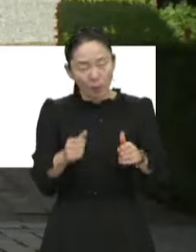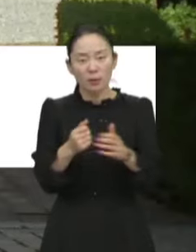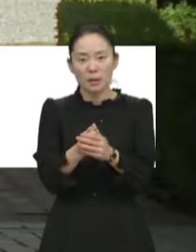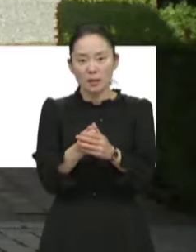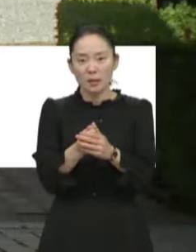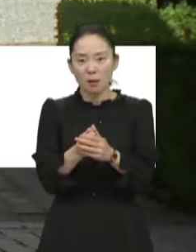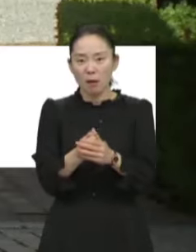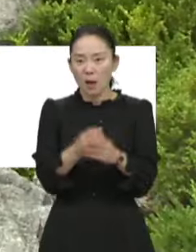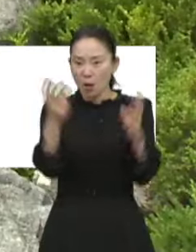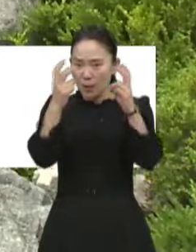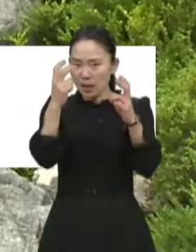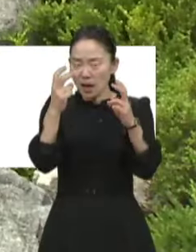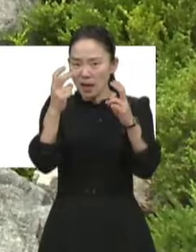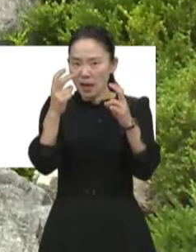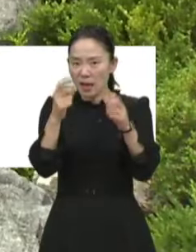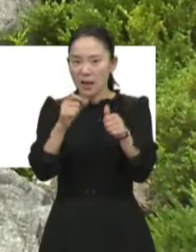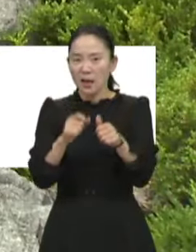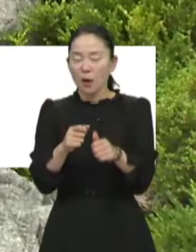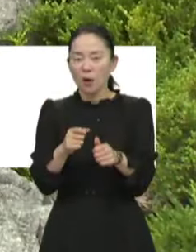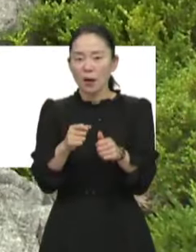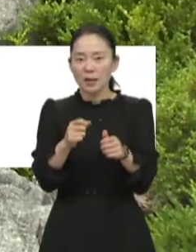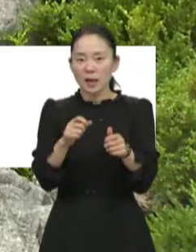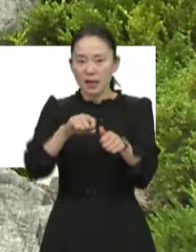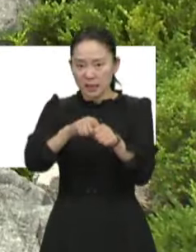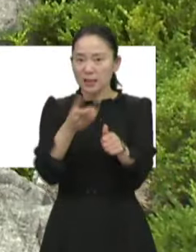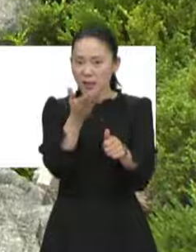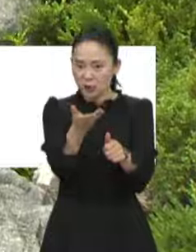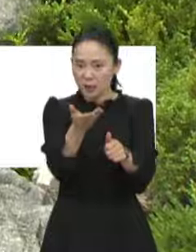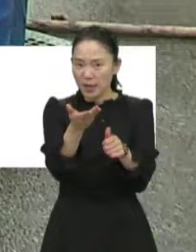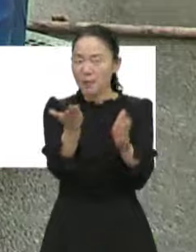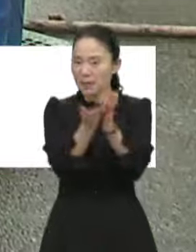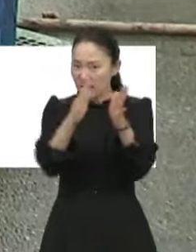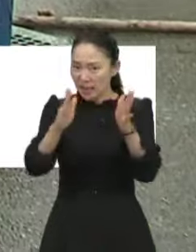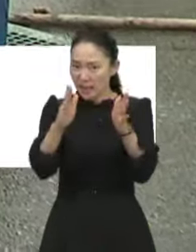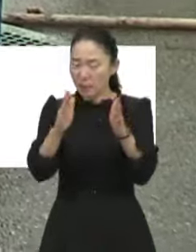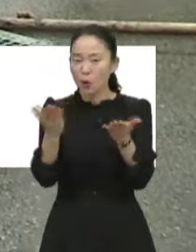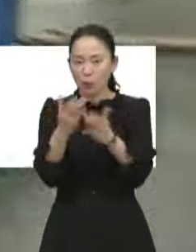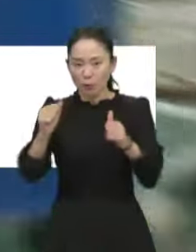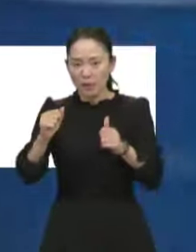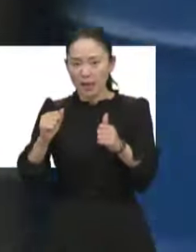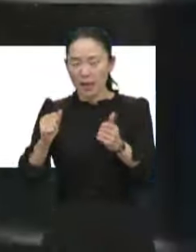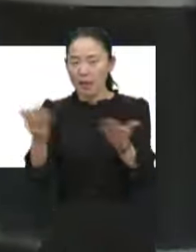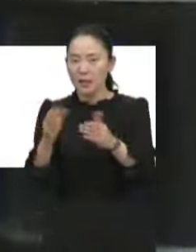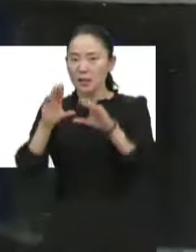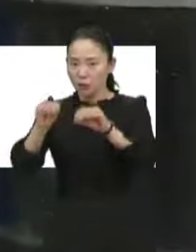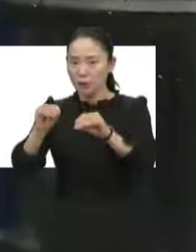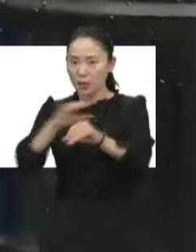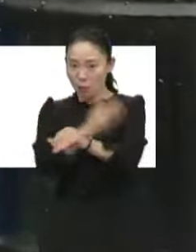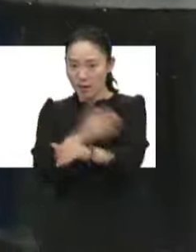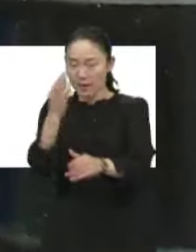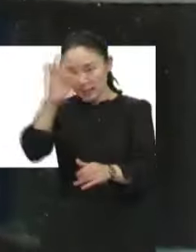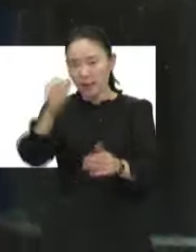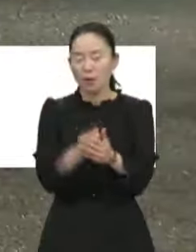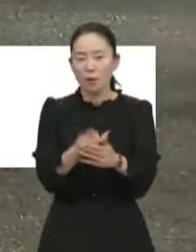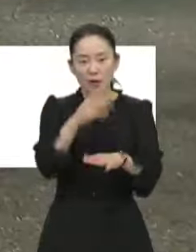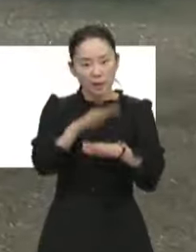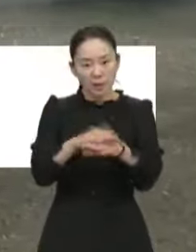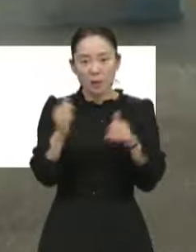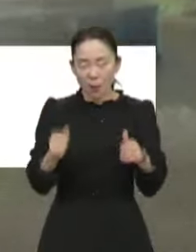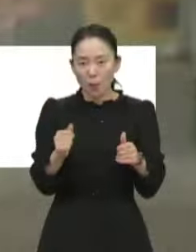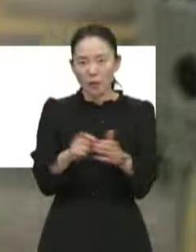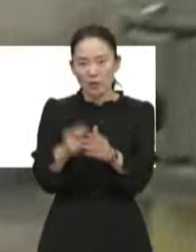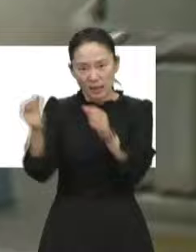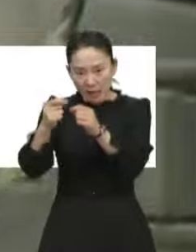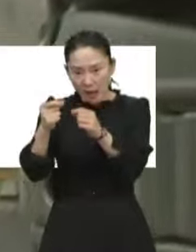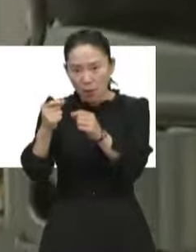사측의 징계가 부당하다며 노동자의 작업중지권을 인정했습니다. 대전고법은 지난 2016년 인근의 렌즈